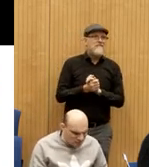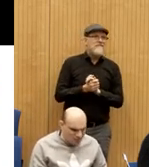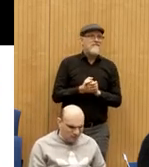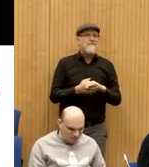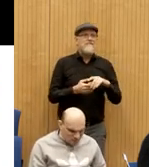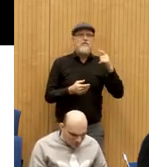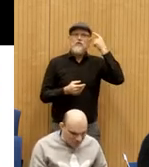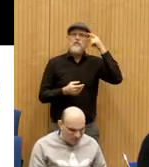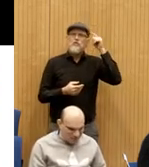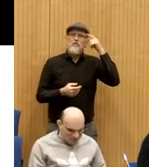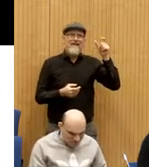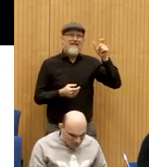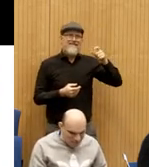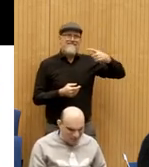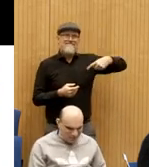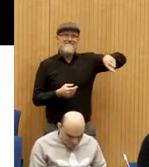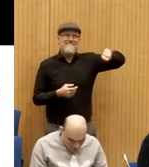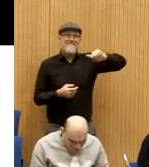das.